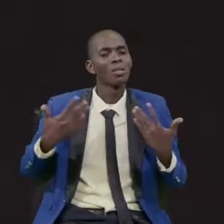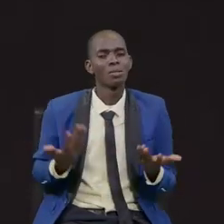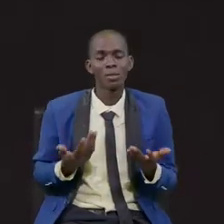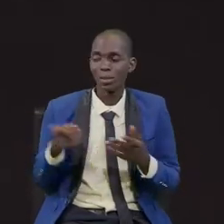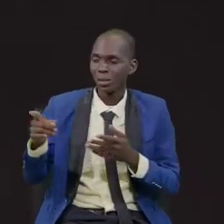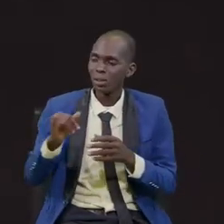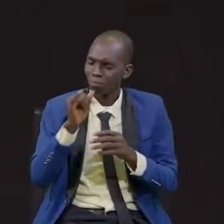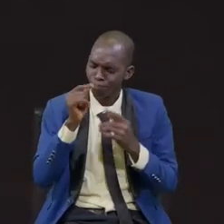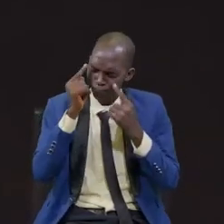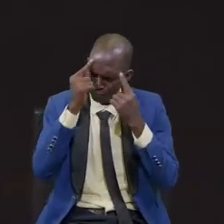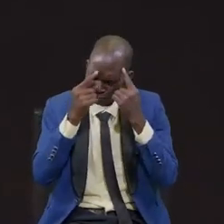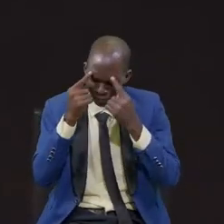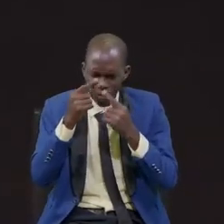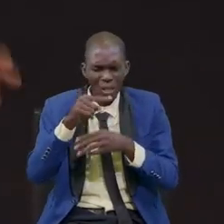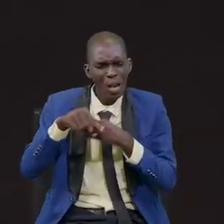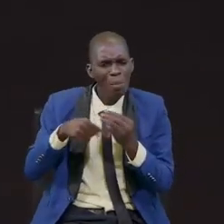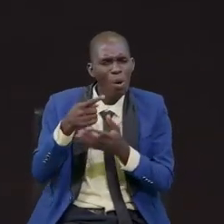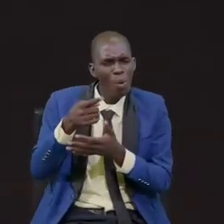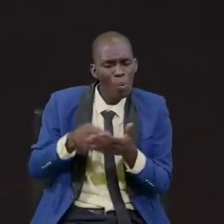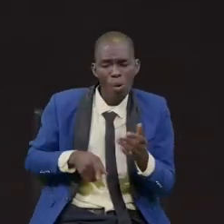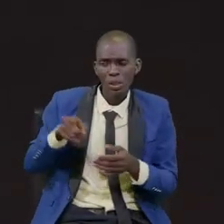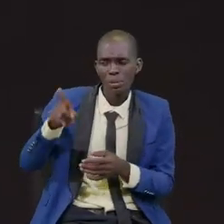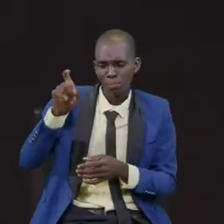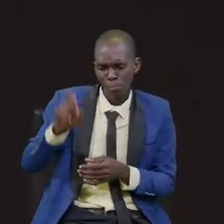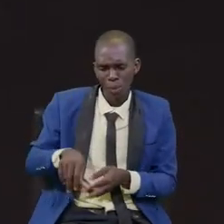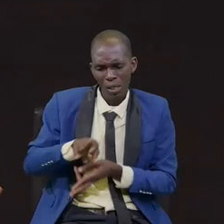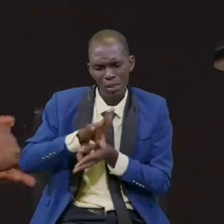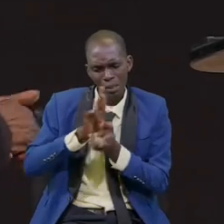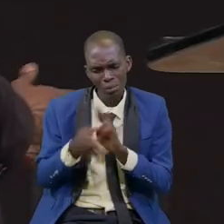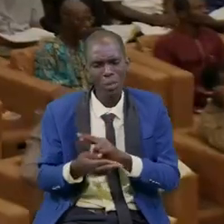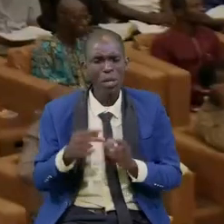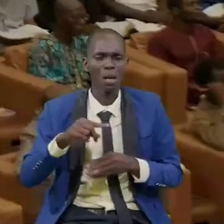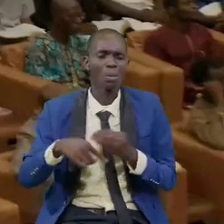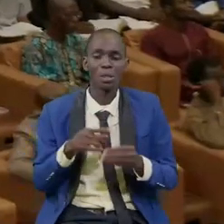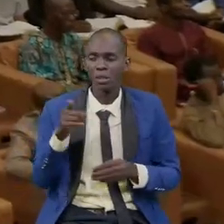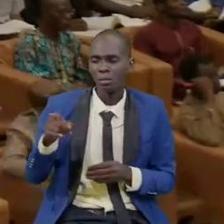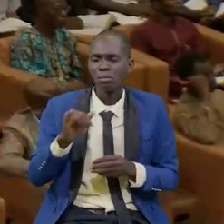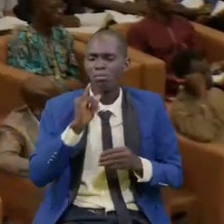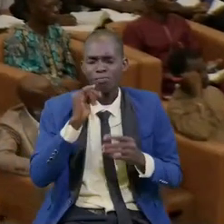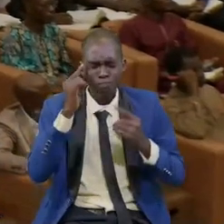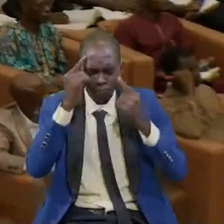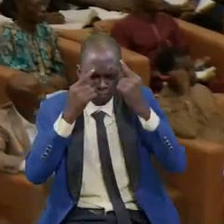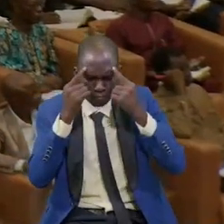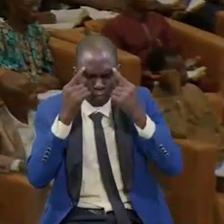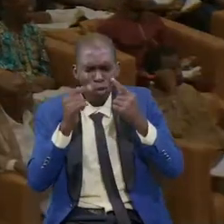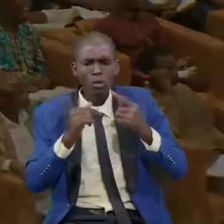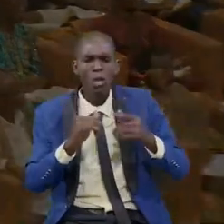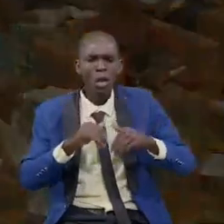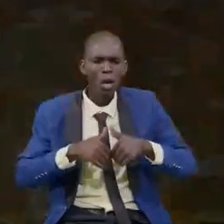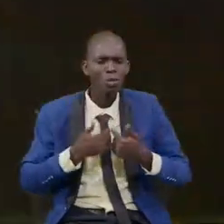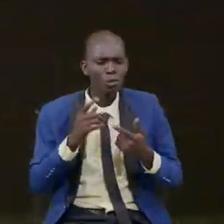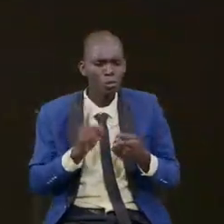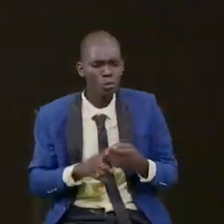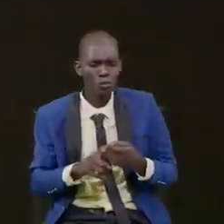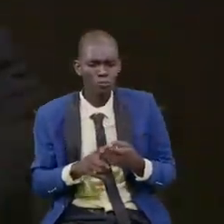pense à ce qu'il faut, à ce dont il faut se repentir. Il pense à comment amender